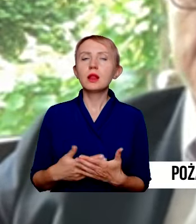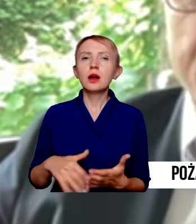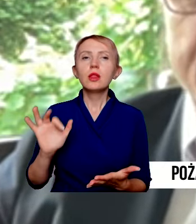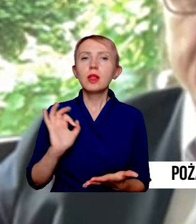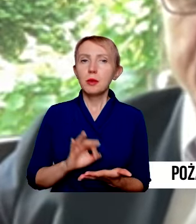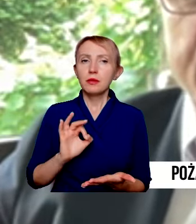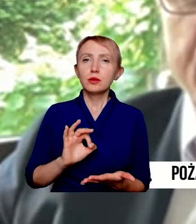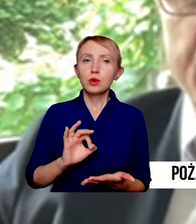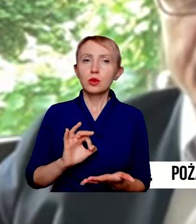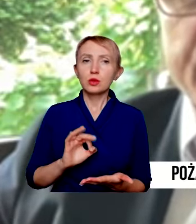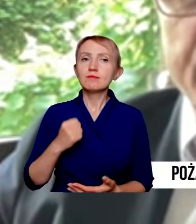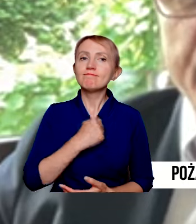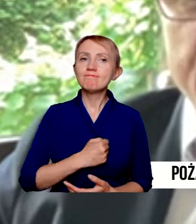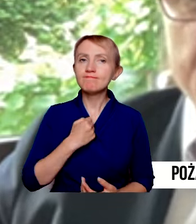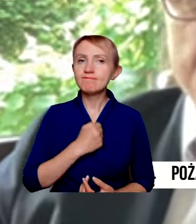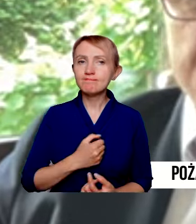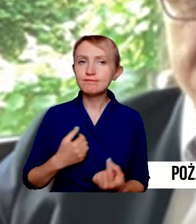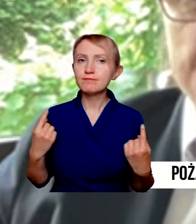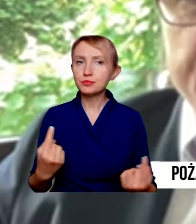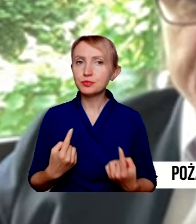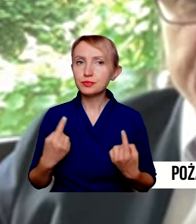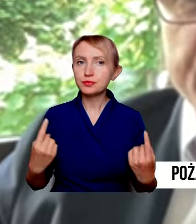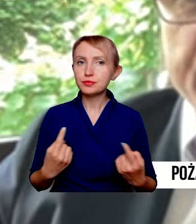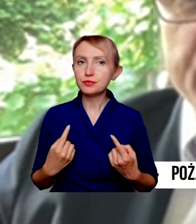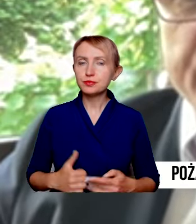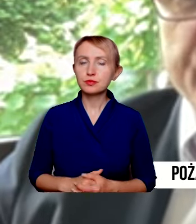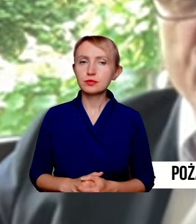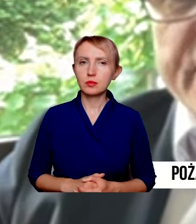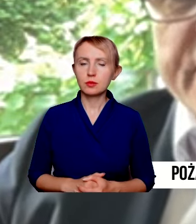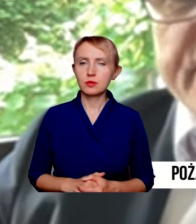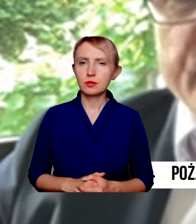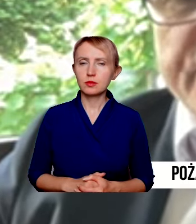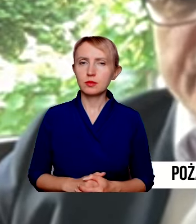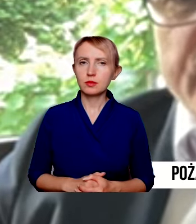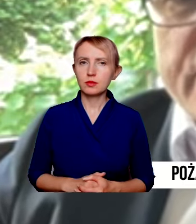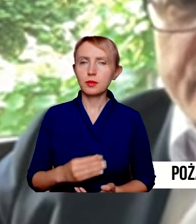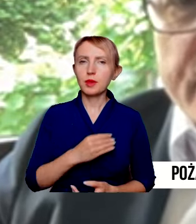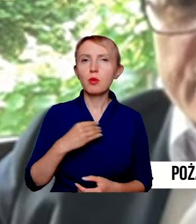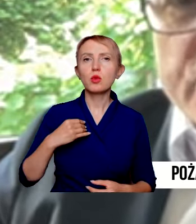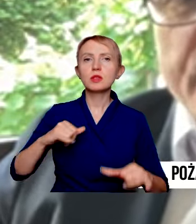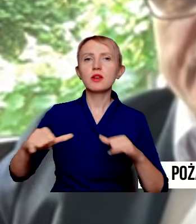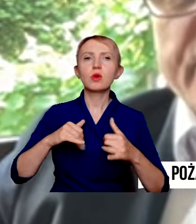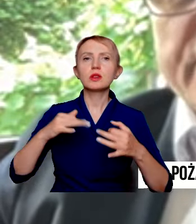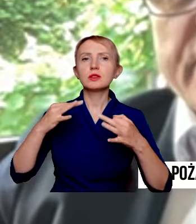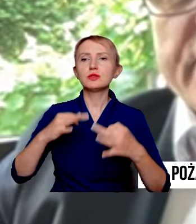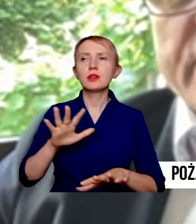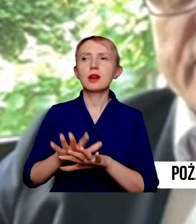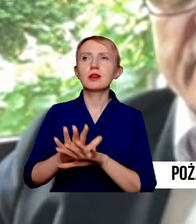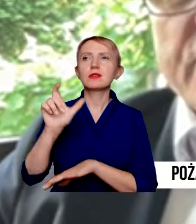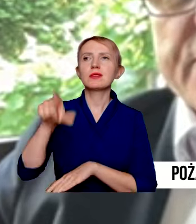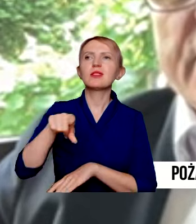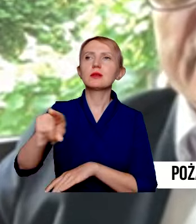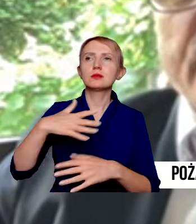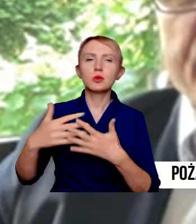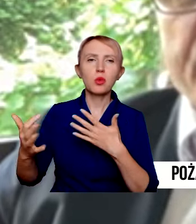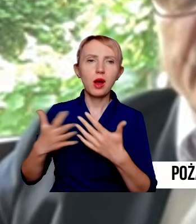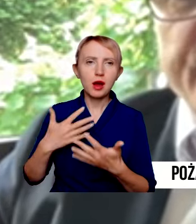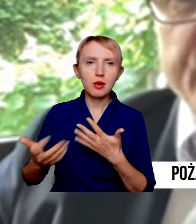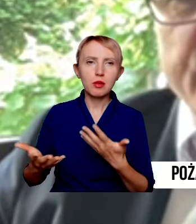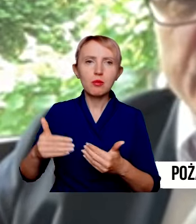jednak niepokojący sygnał tego, że polskie władze są dzisiaj traktowane jako słabe, jako takie, które